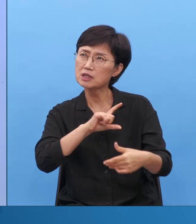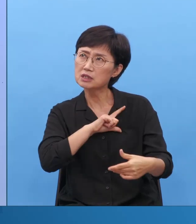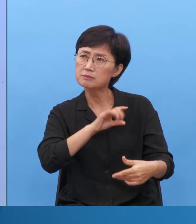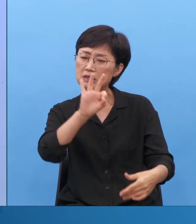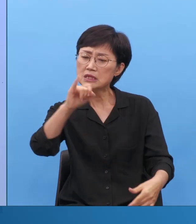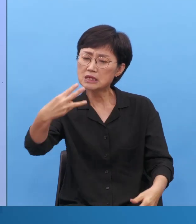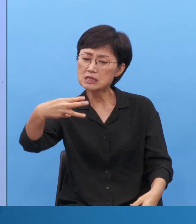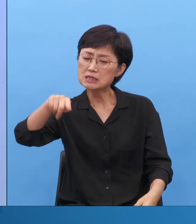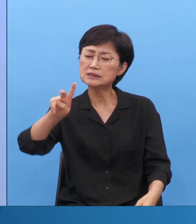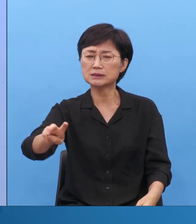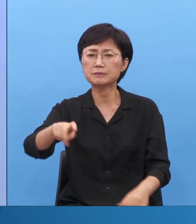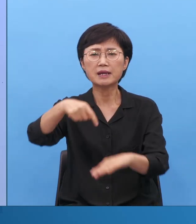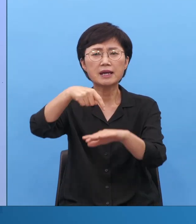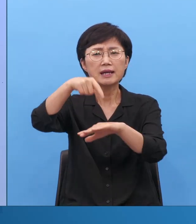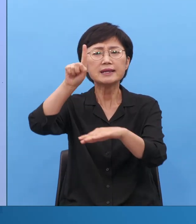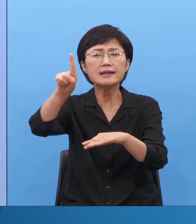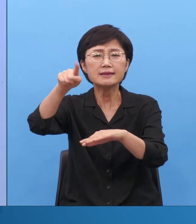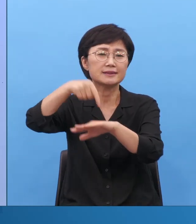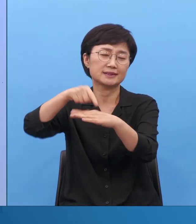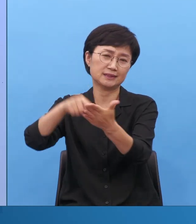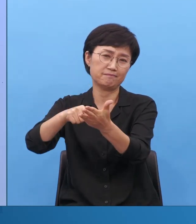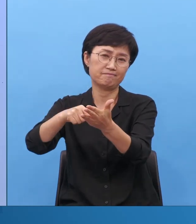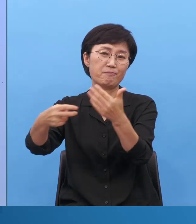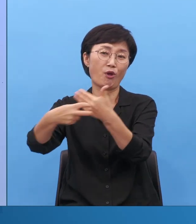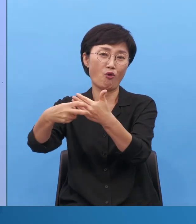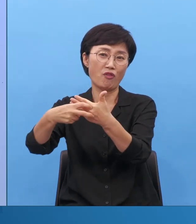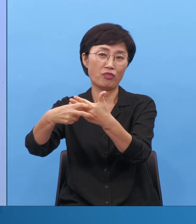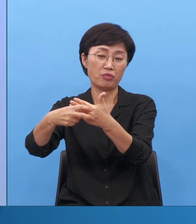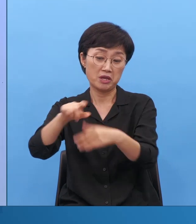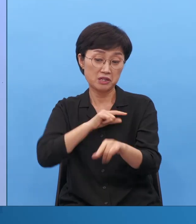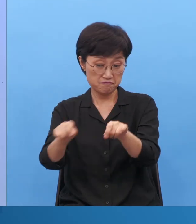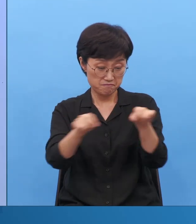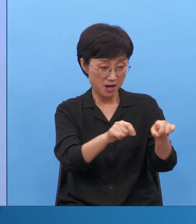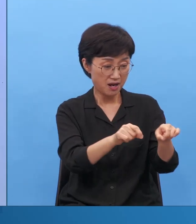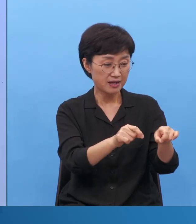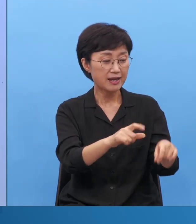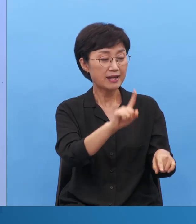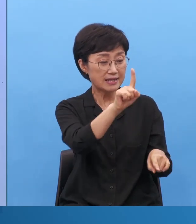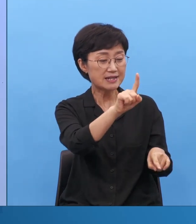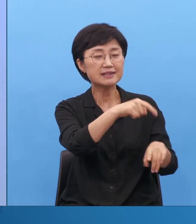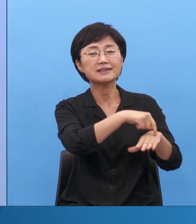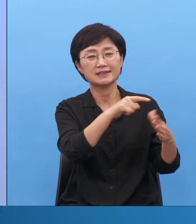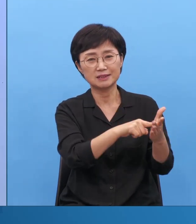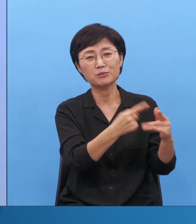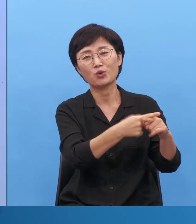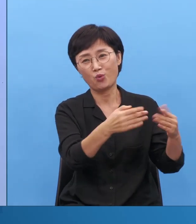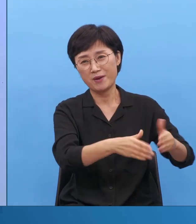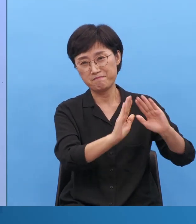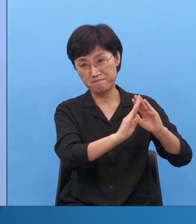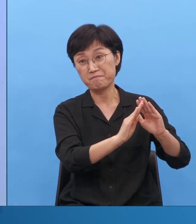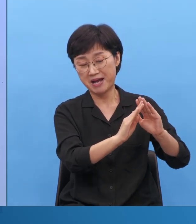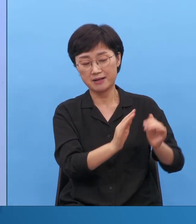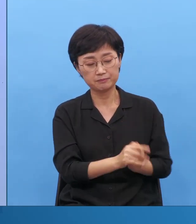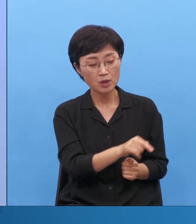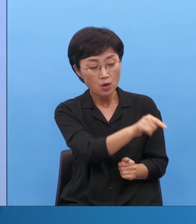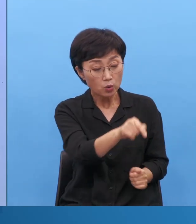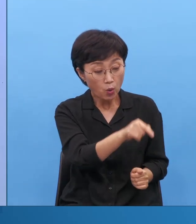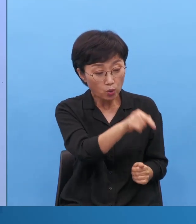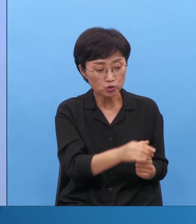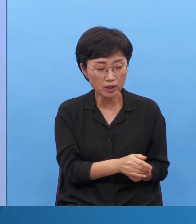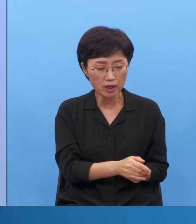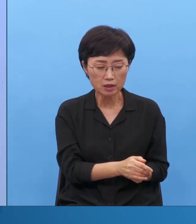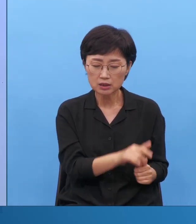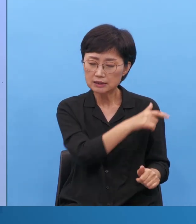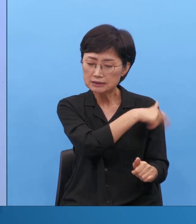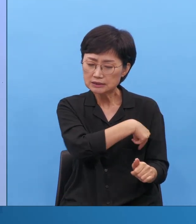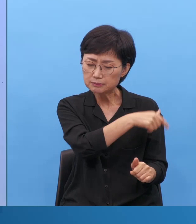the name of that hospital, we called ourselves the Ilshin Church. 그 중에 집사님 가운데 한 분이 일신병원에 청소하는